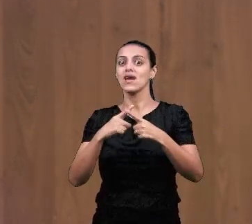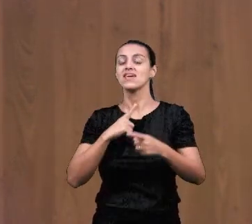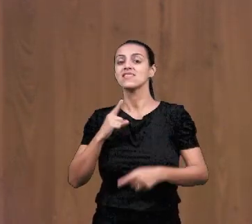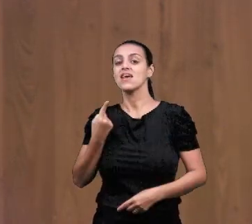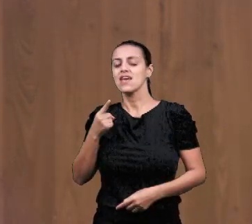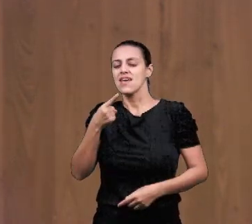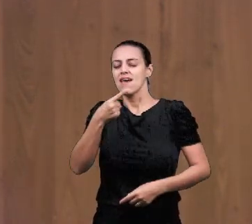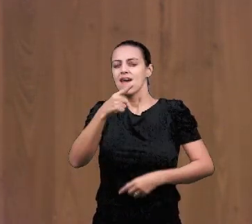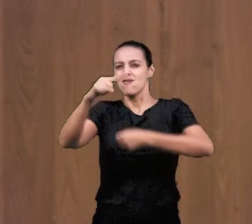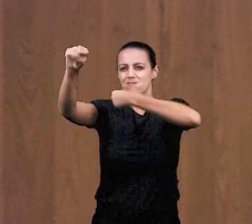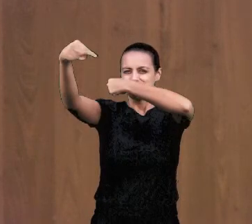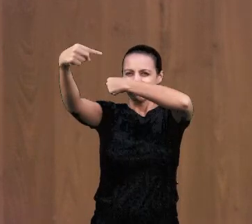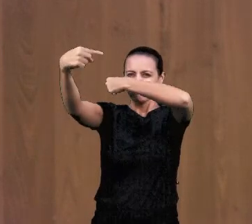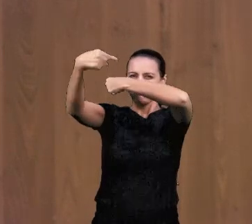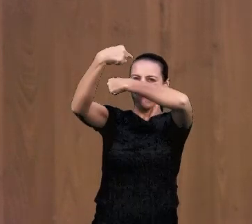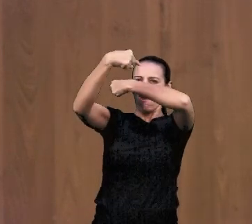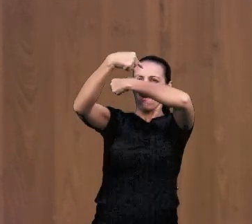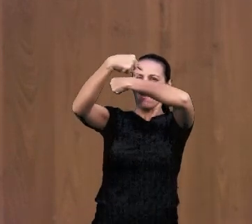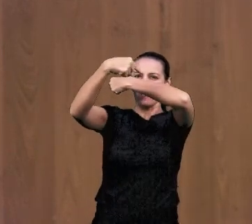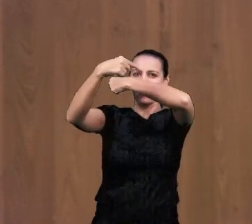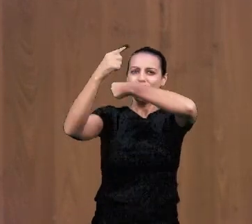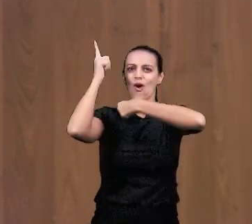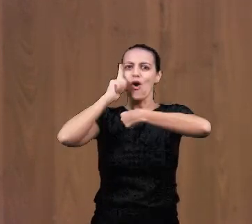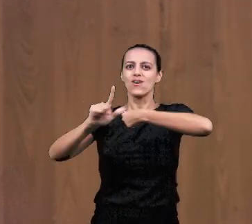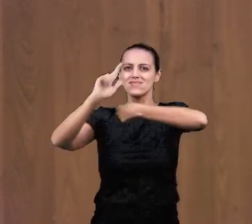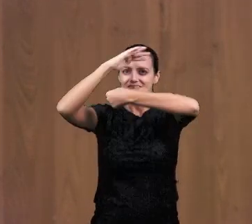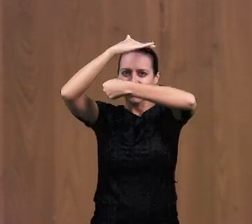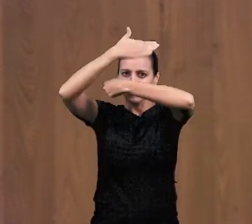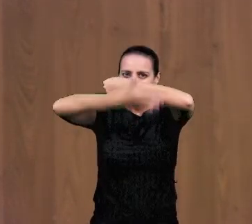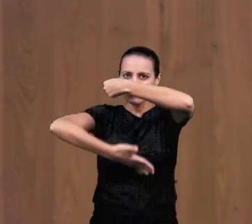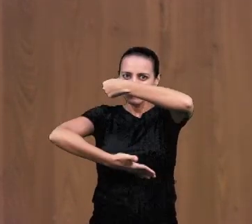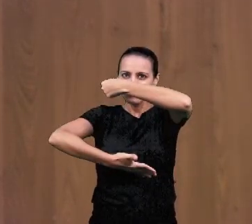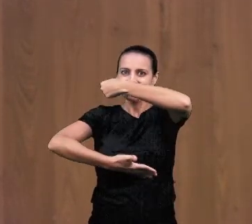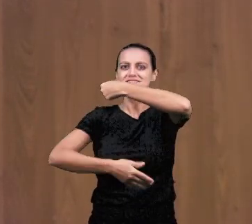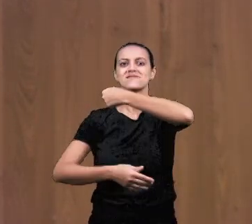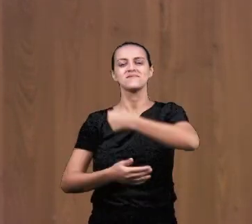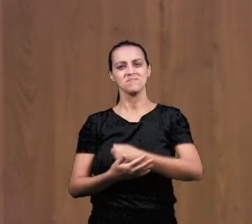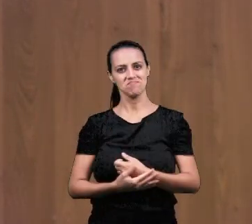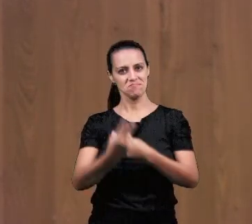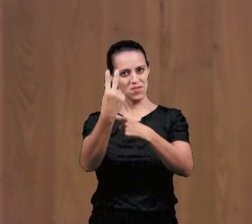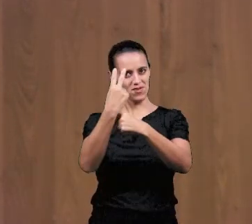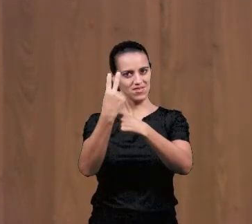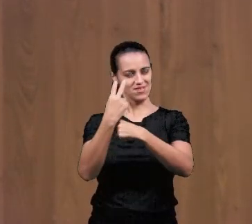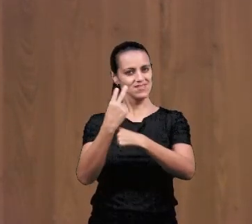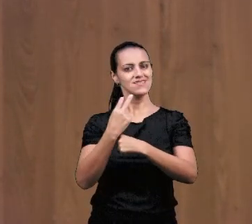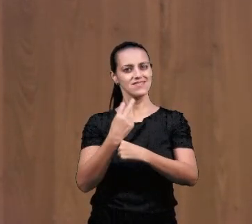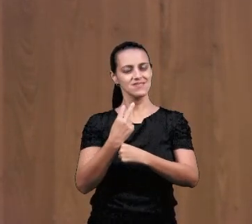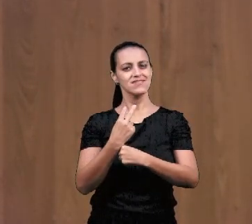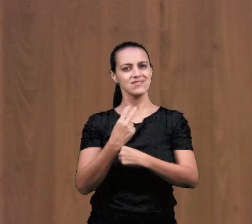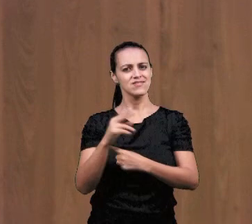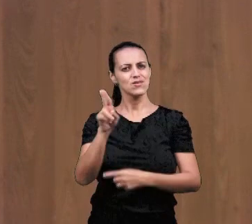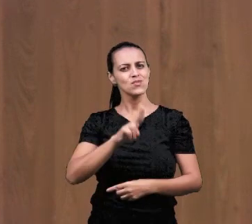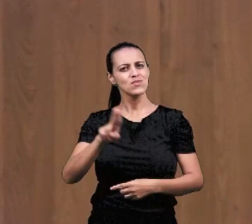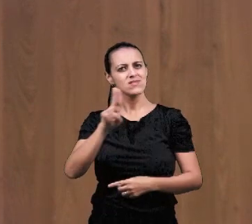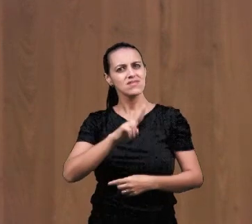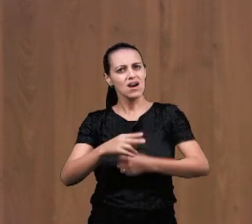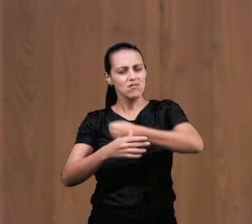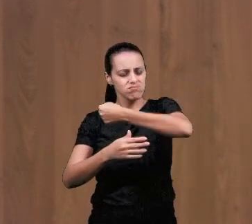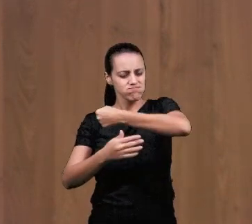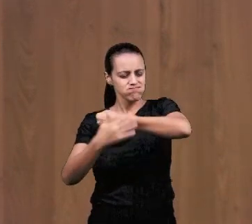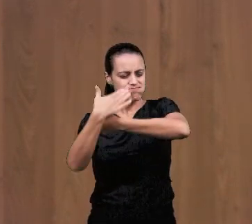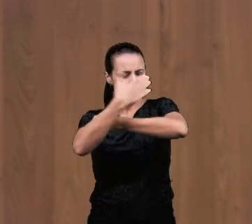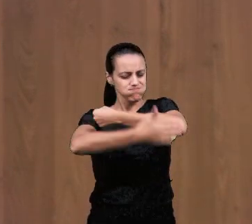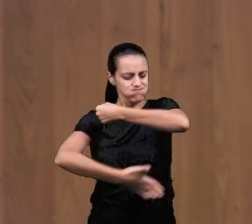les flèches, les lances pour attaquer, mais utilisaient le bouclier pour se protéger, afin que la flèche de l'ennemi ne les touche